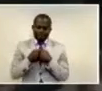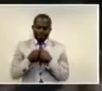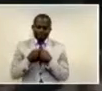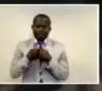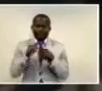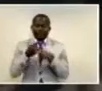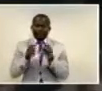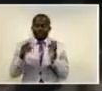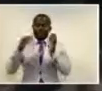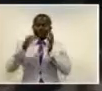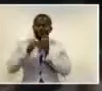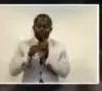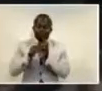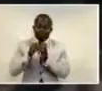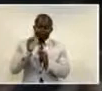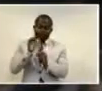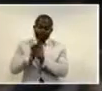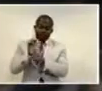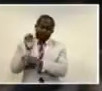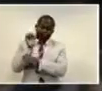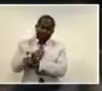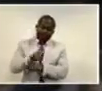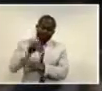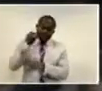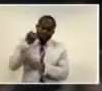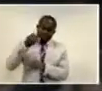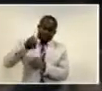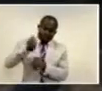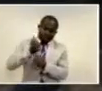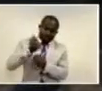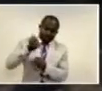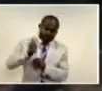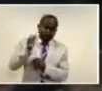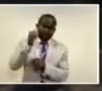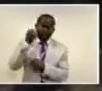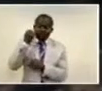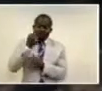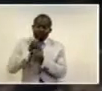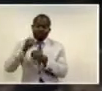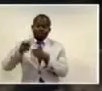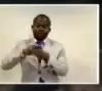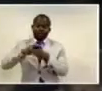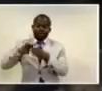kandi kubona byinshi birenze iyo wikorera iyo ukora business